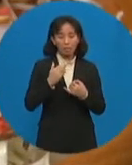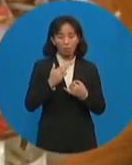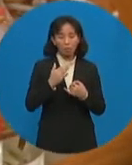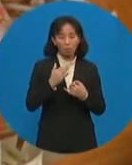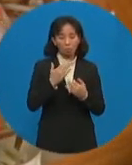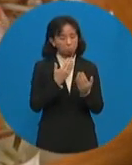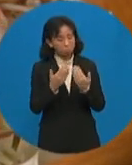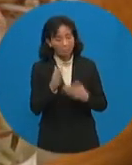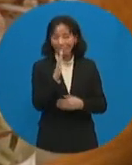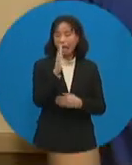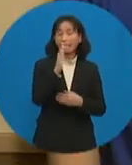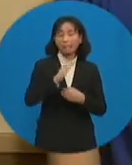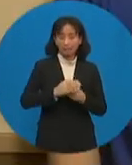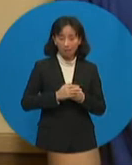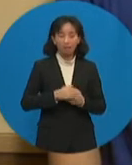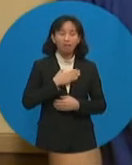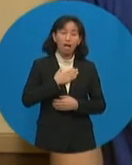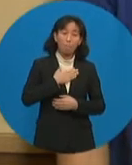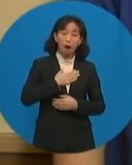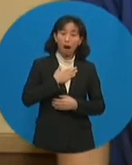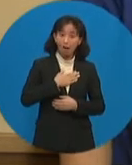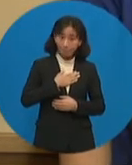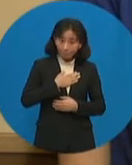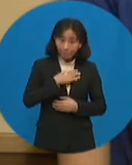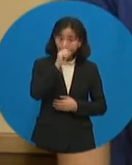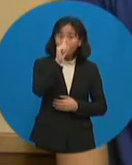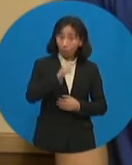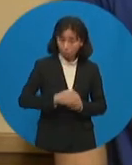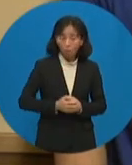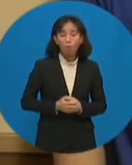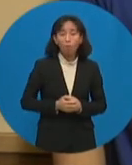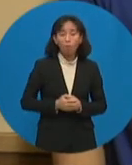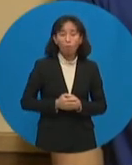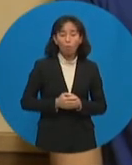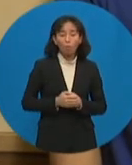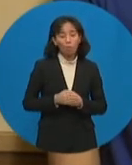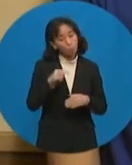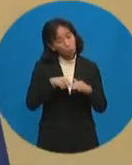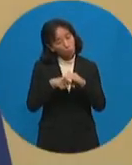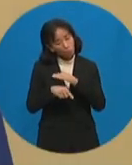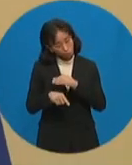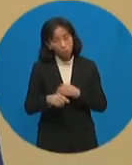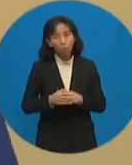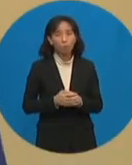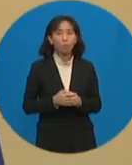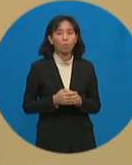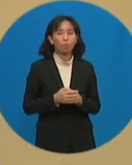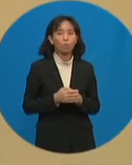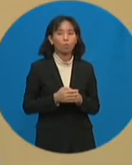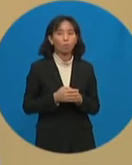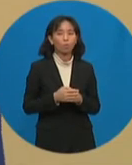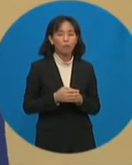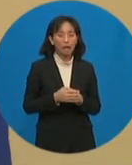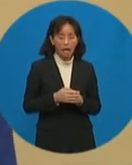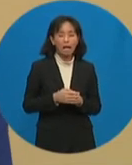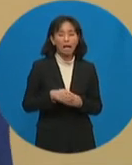ないし、こってりしないし、すごくさっぱり味わえたんですが、これ何か工夫とかされてるんですか？ やっぱそう、やっぱしつこいじゃない